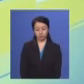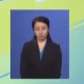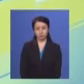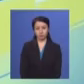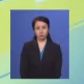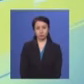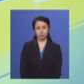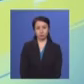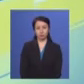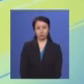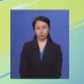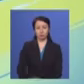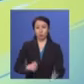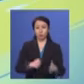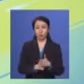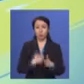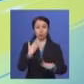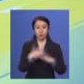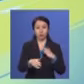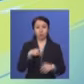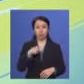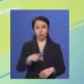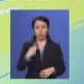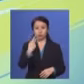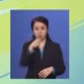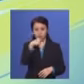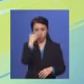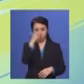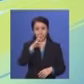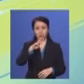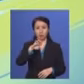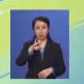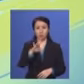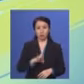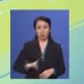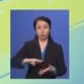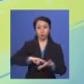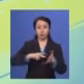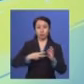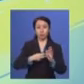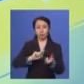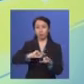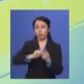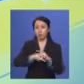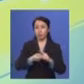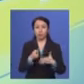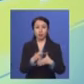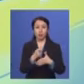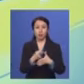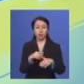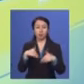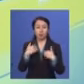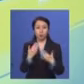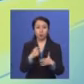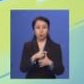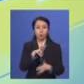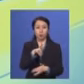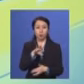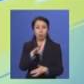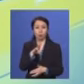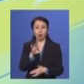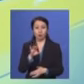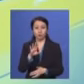Перейдем к местным новостям. До конца 2020-го Тимирязевский район планируется переименовать и дать ему имя Сабита